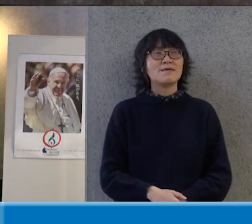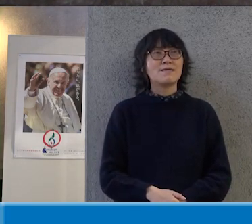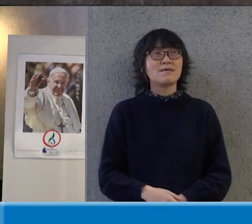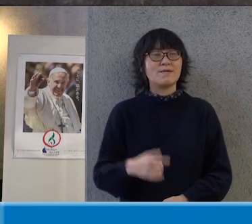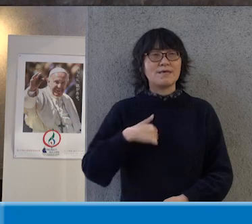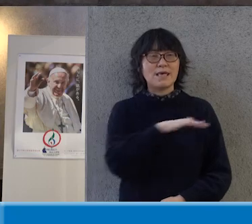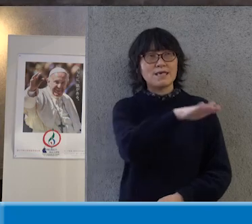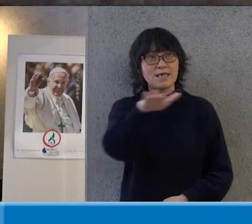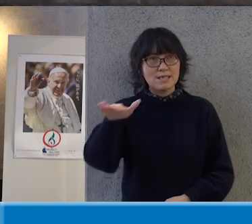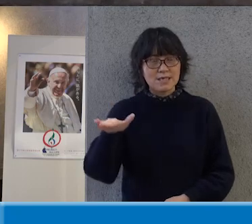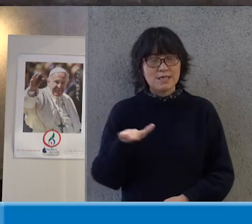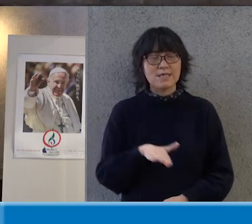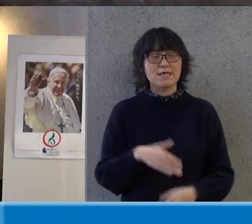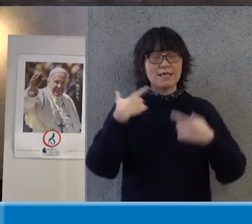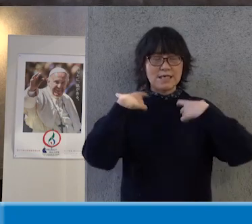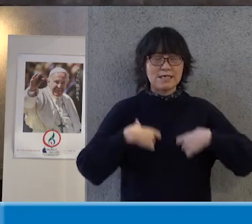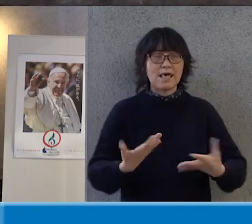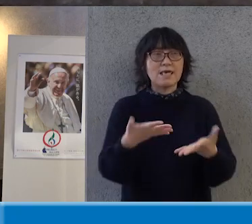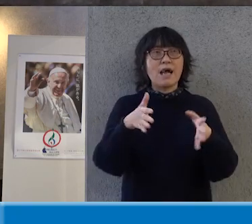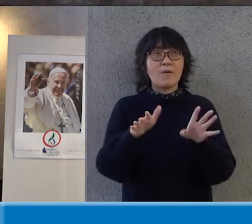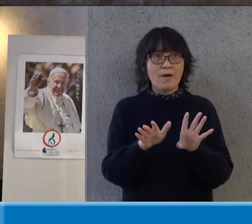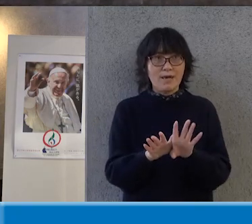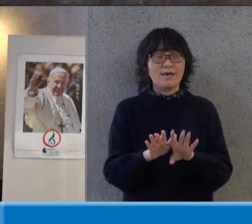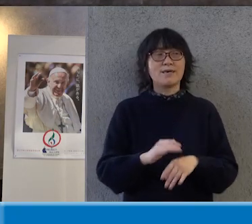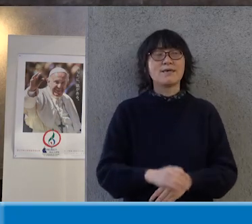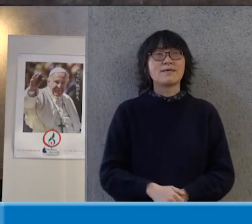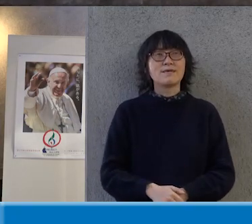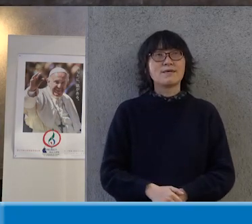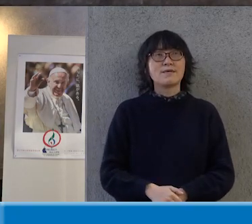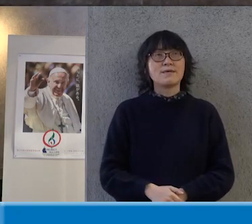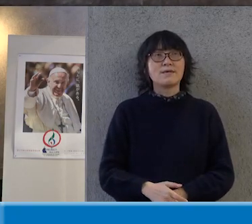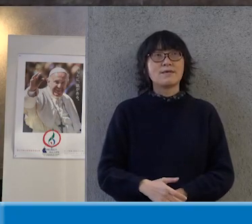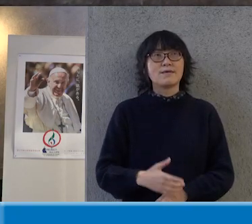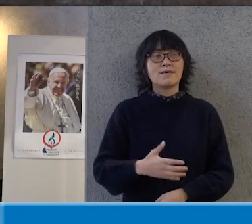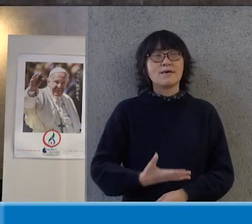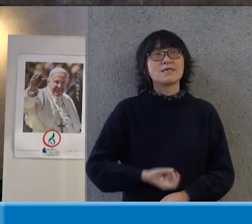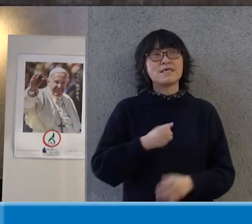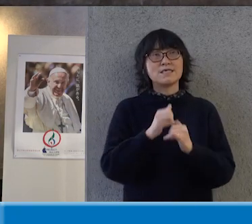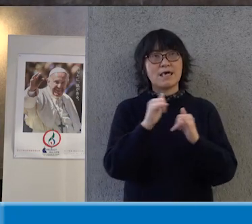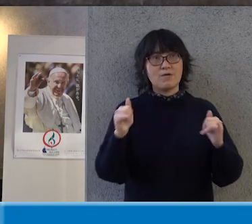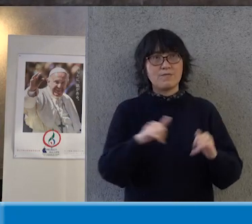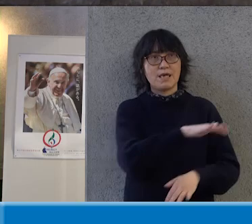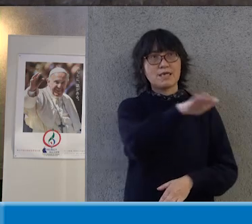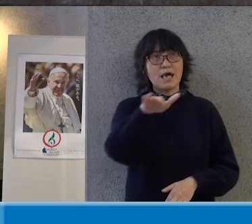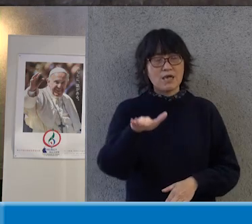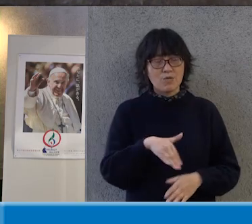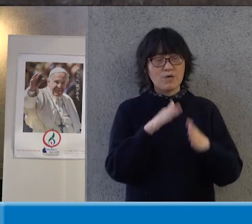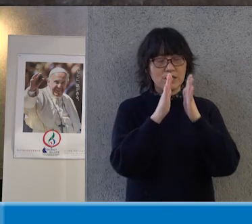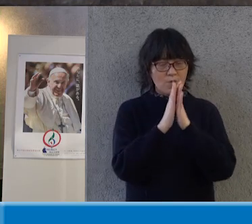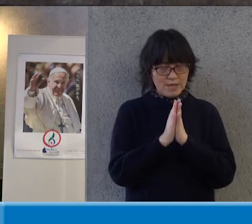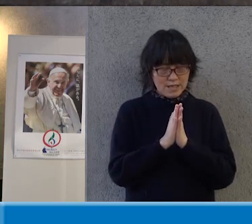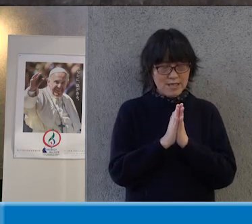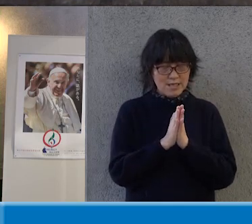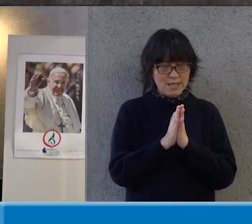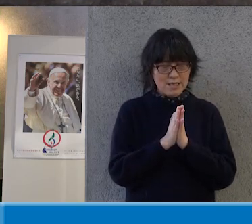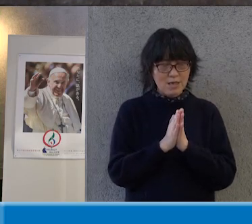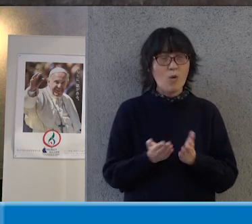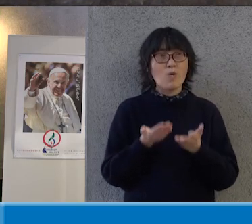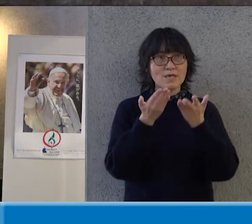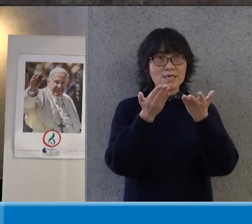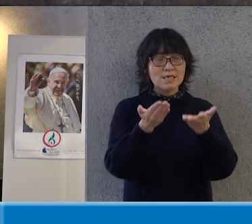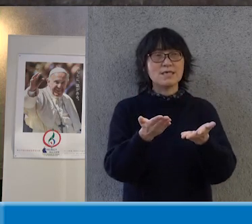私たち司祭団は信者の皆さんの祈り奉仕によ